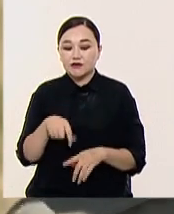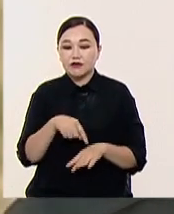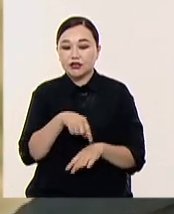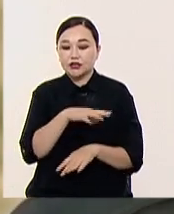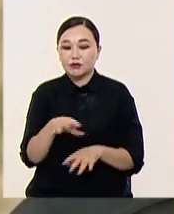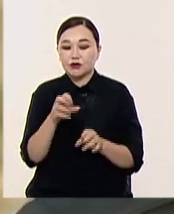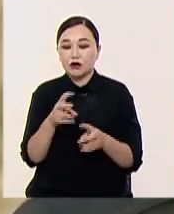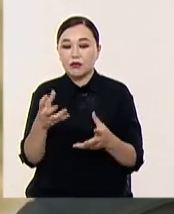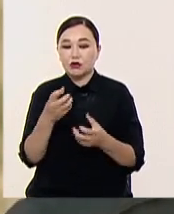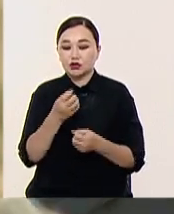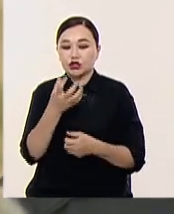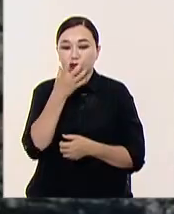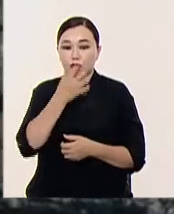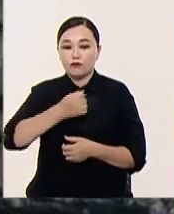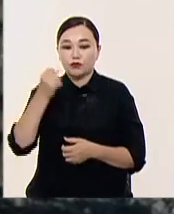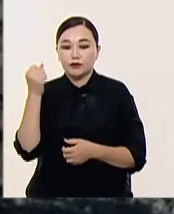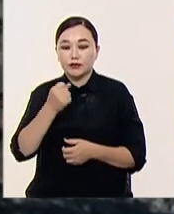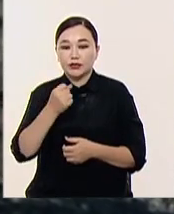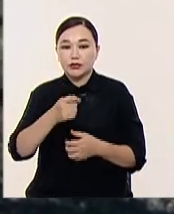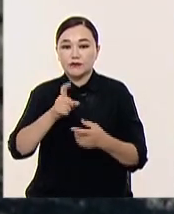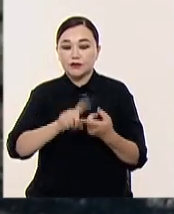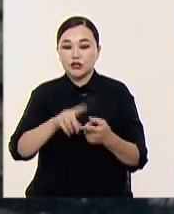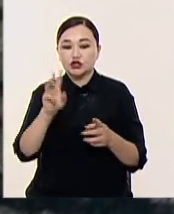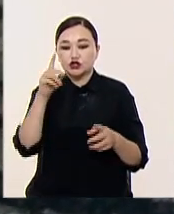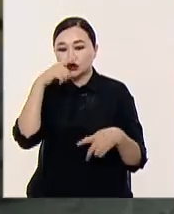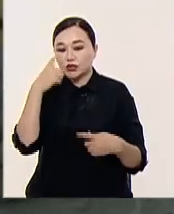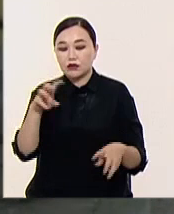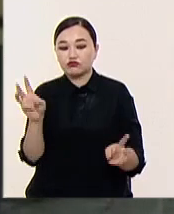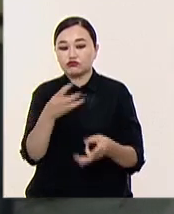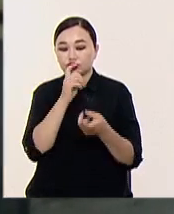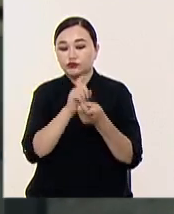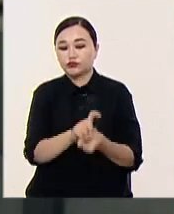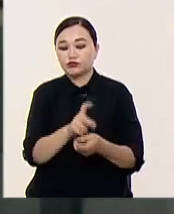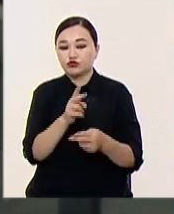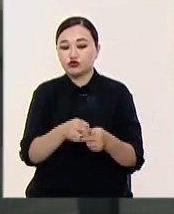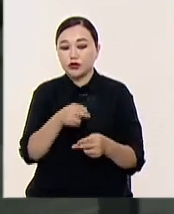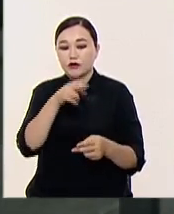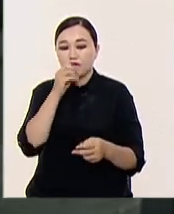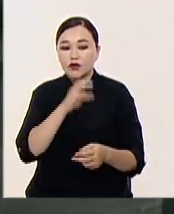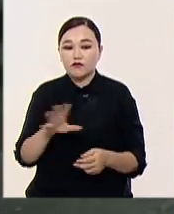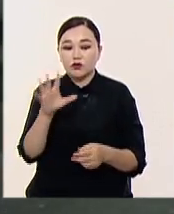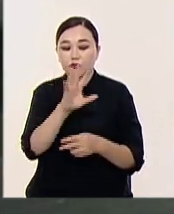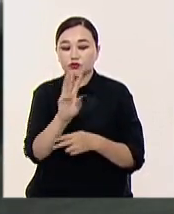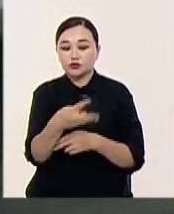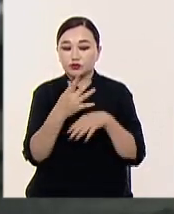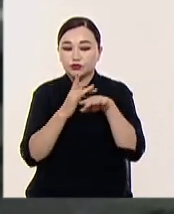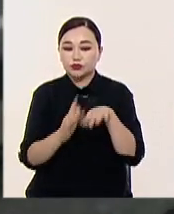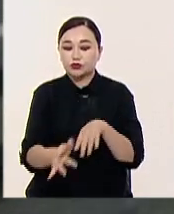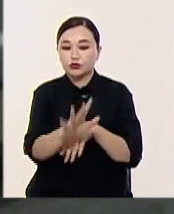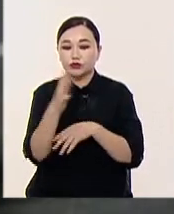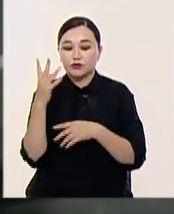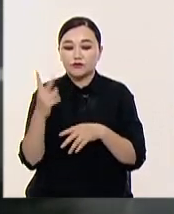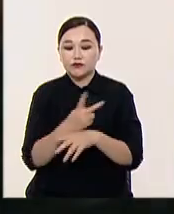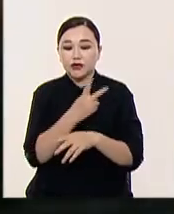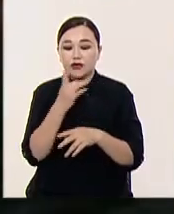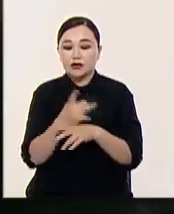замечает как получает тепловой удар жара мешает бороться с пожарами в Европе площадь уничтоженного леса уже вдвое